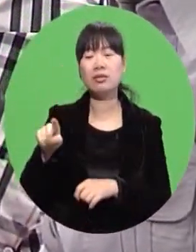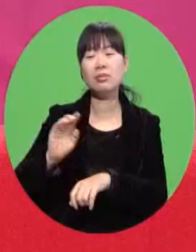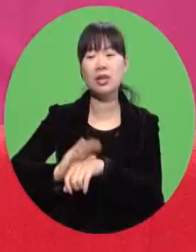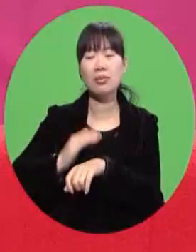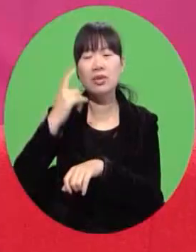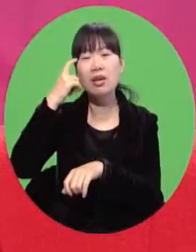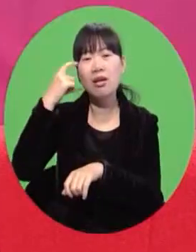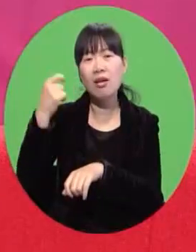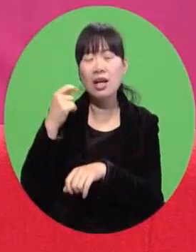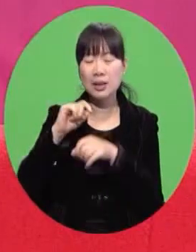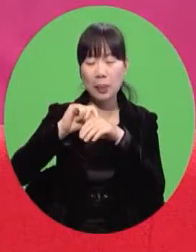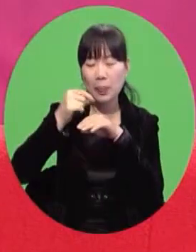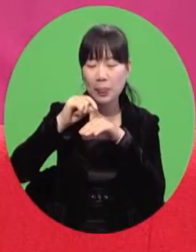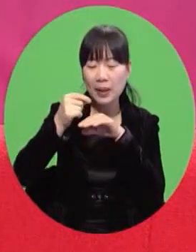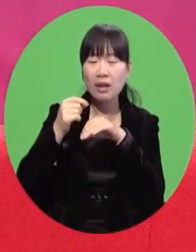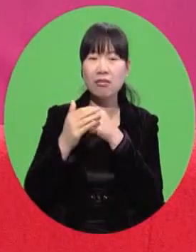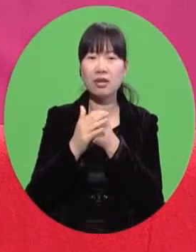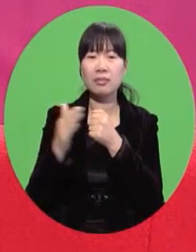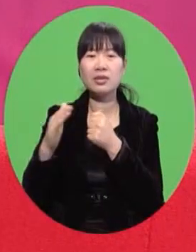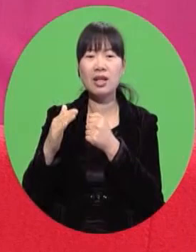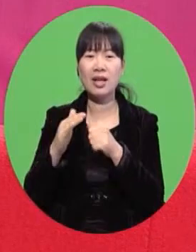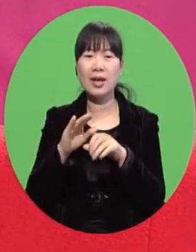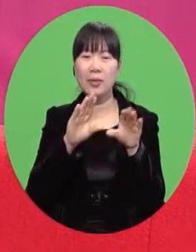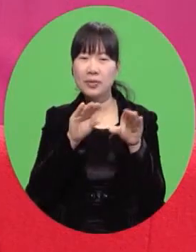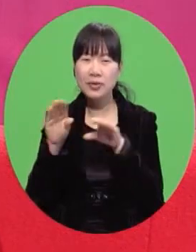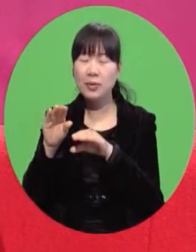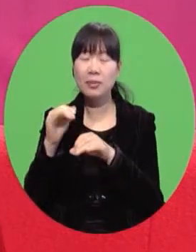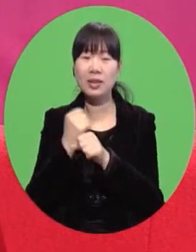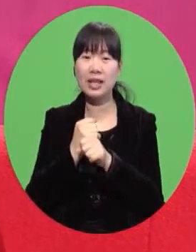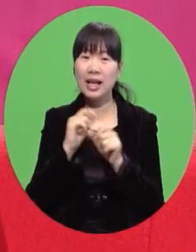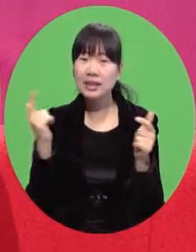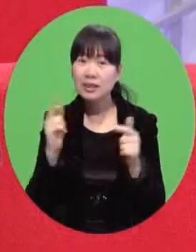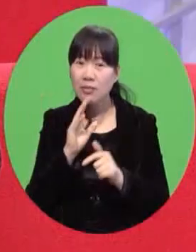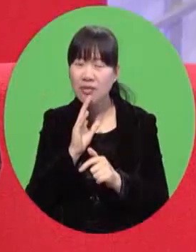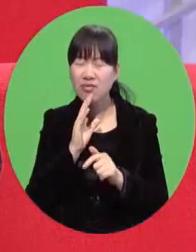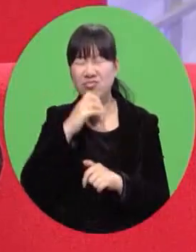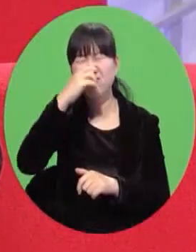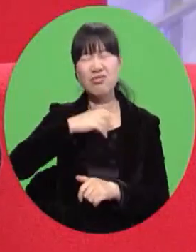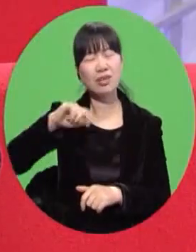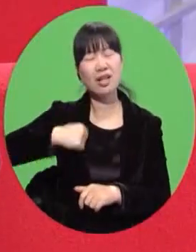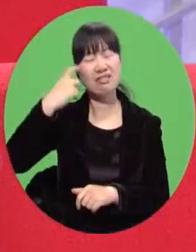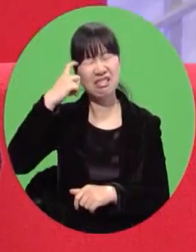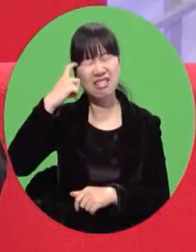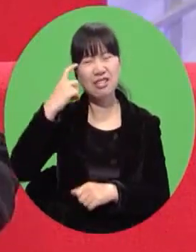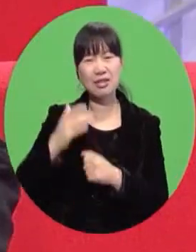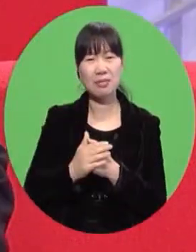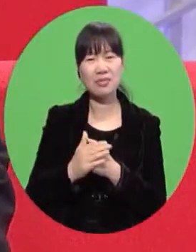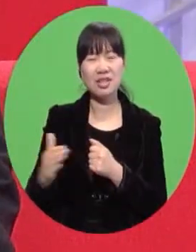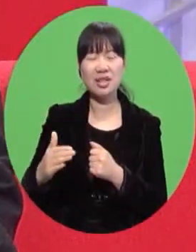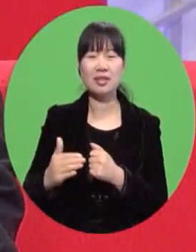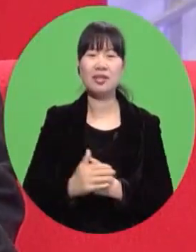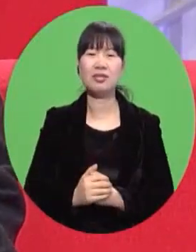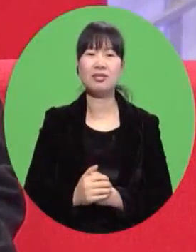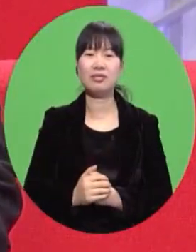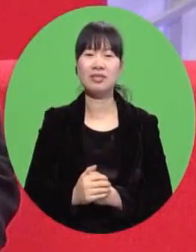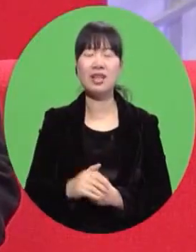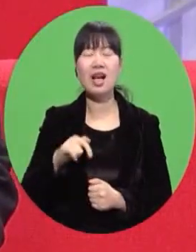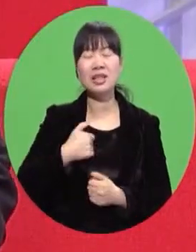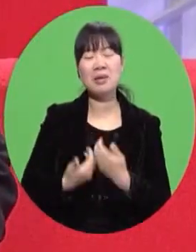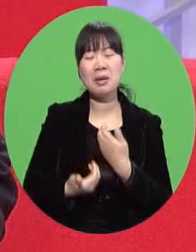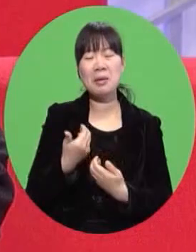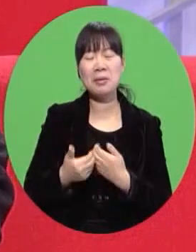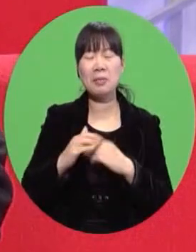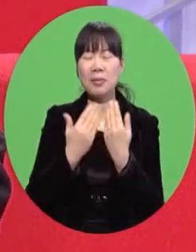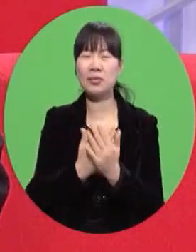거잖아요. 뜯는다고 네. 맨질맨질해지는 건 아니잖아요. 그렇죠. 선생님. 물론 그렇죠. 근데 얘네들은 이제 그런 거예요. 이게 뭔가 이렇게 해서 걸려. 그러면 아주 못 견뎌요.